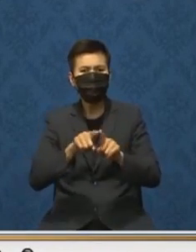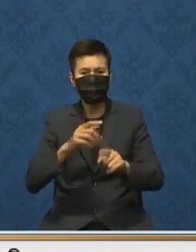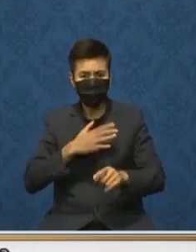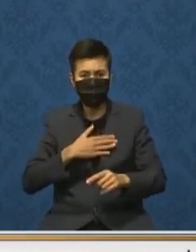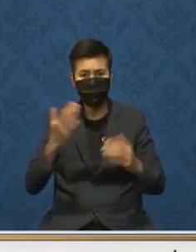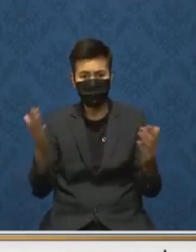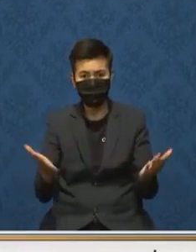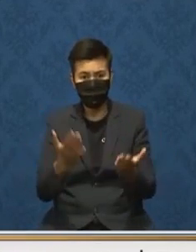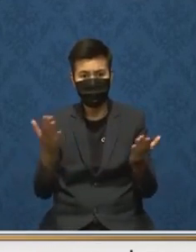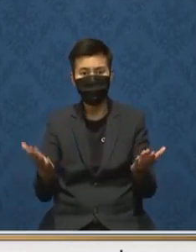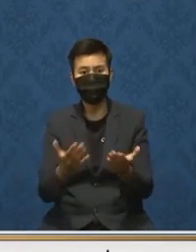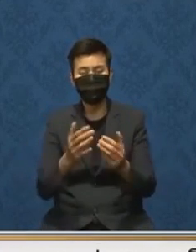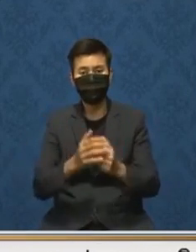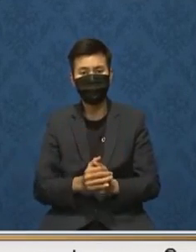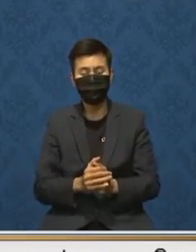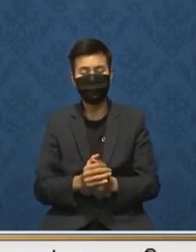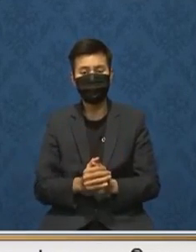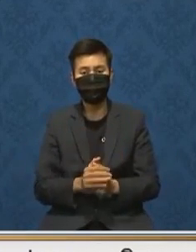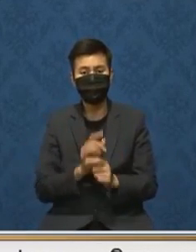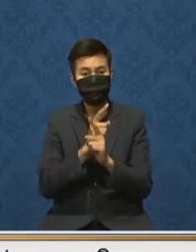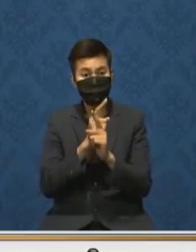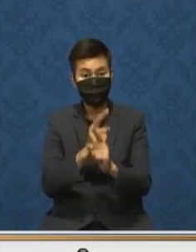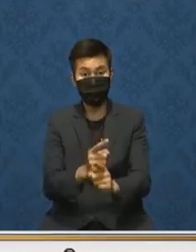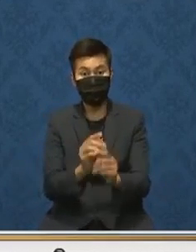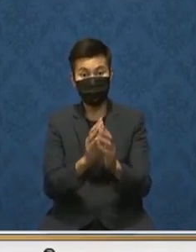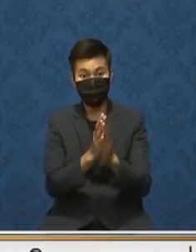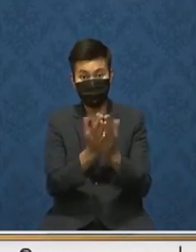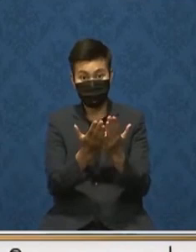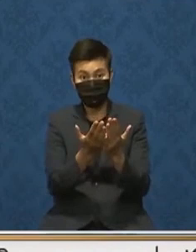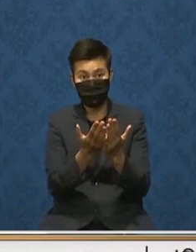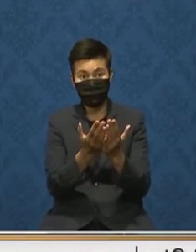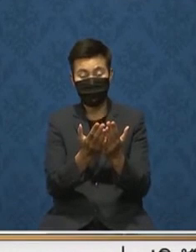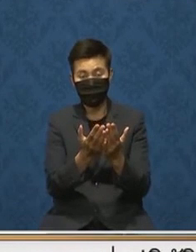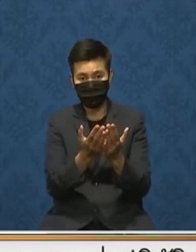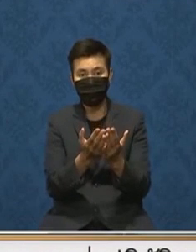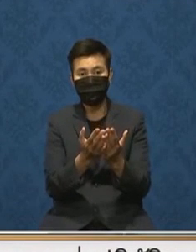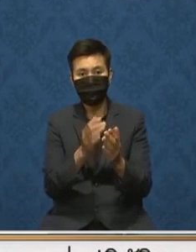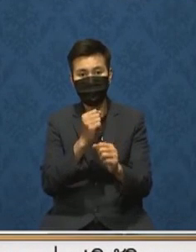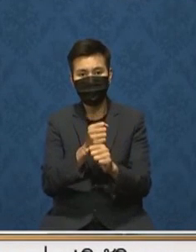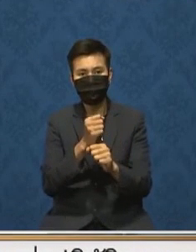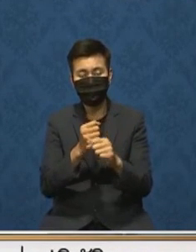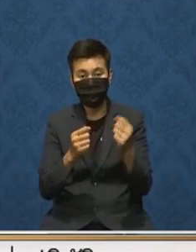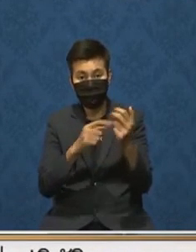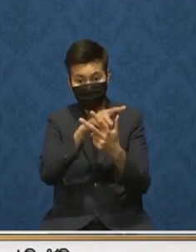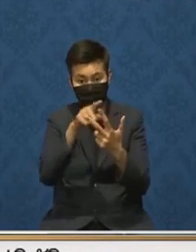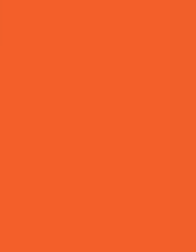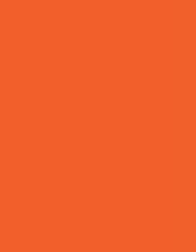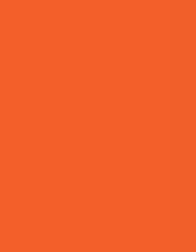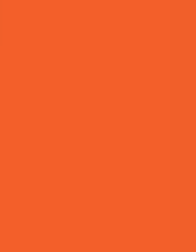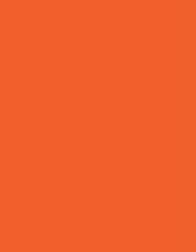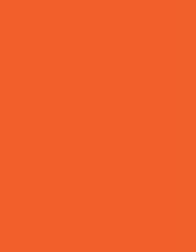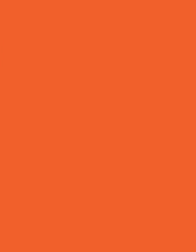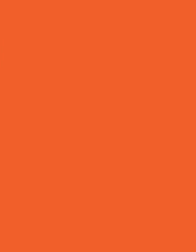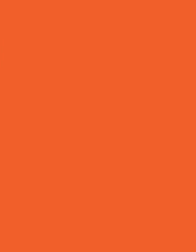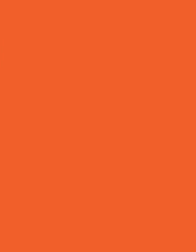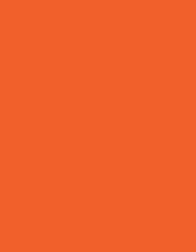างของทางสมาชิกนะครับและหวังว่าทั้ง3ร่างจะร่วมกันพิจารณาต่อไปกราบขอบคุณท่านประธานครับ